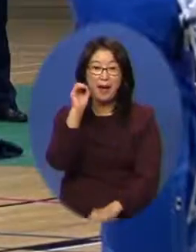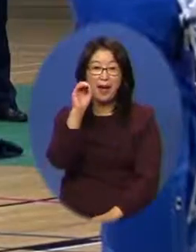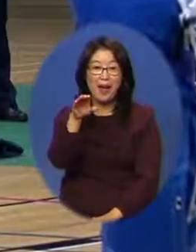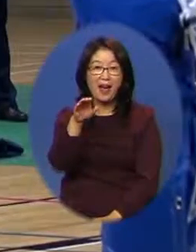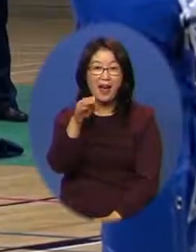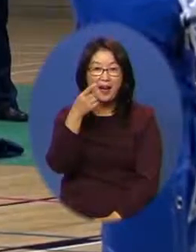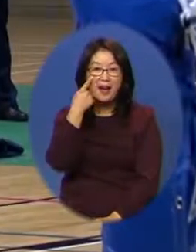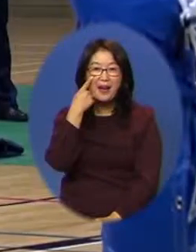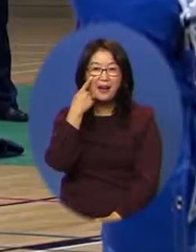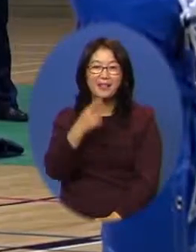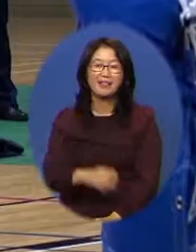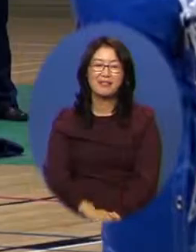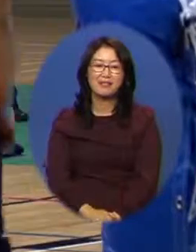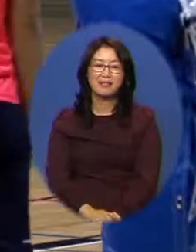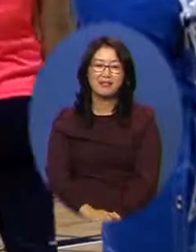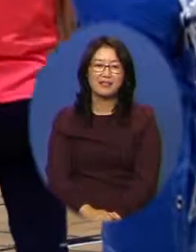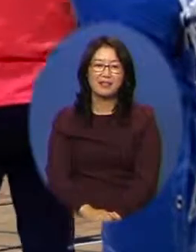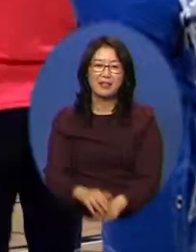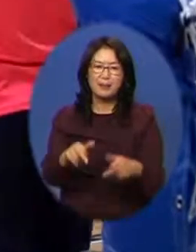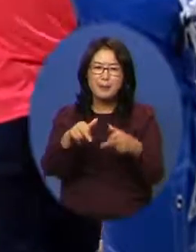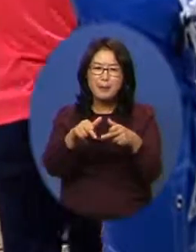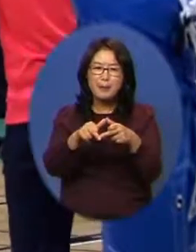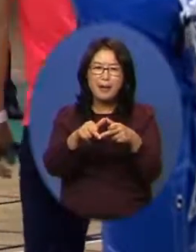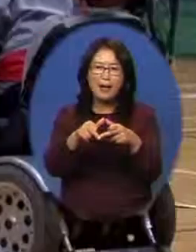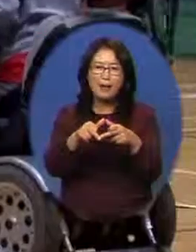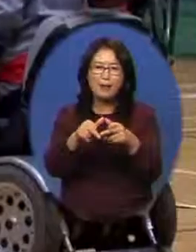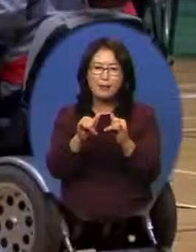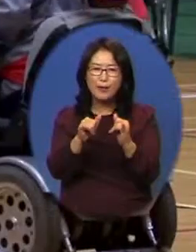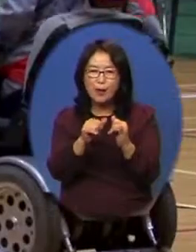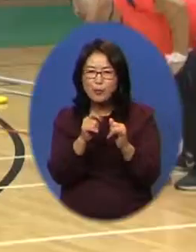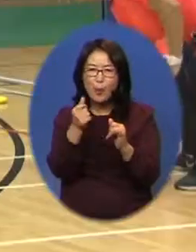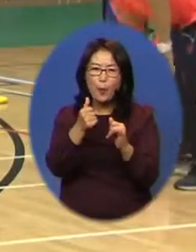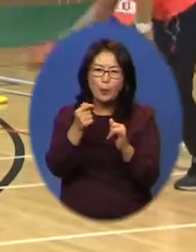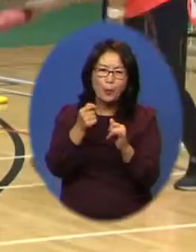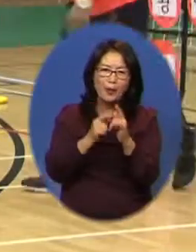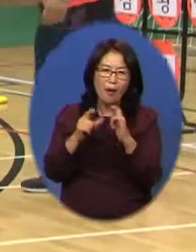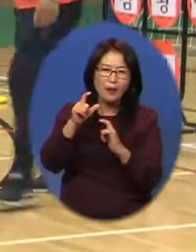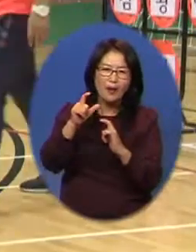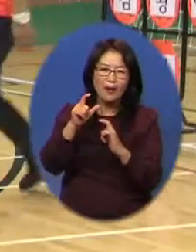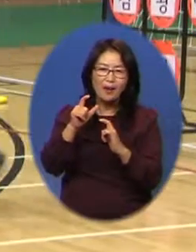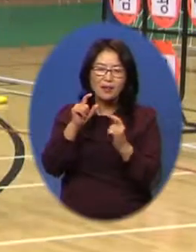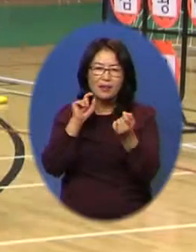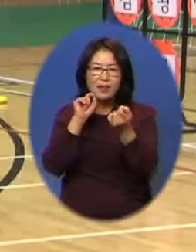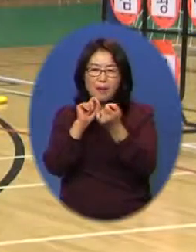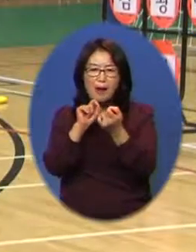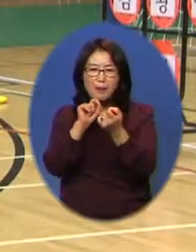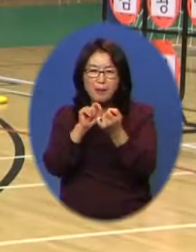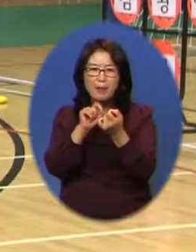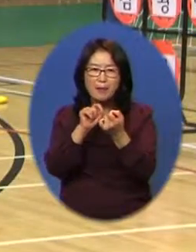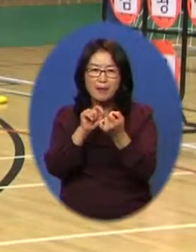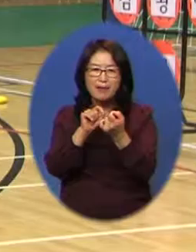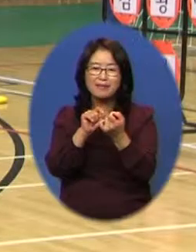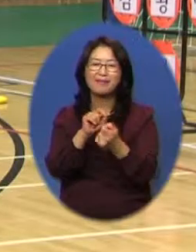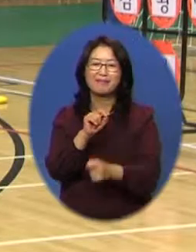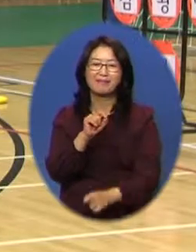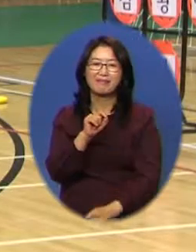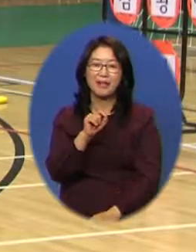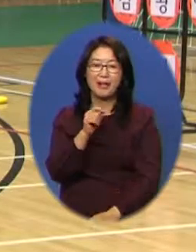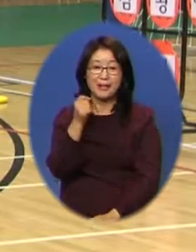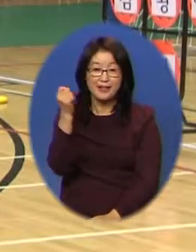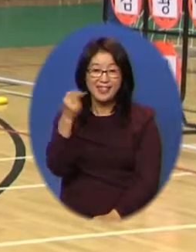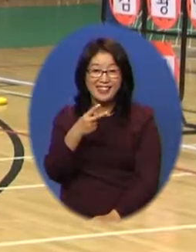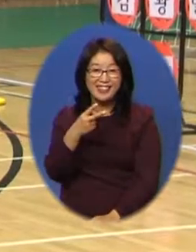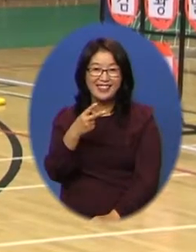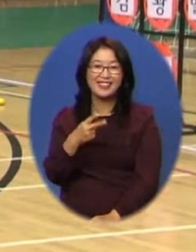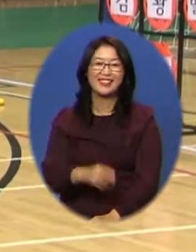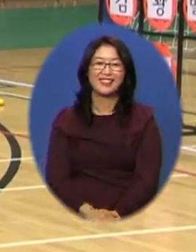네. 자, 우리 장애인분 조금만 더 같이, 아이고, 좀 더 가까이서 던질까요? 조금 가까이? 네, 조금만 더 가까이서. 한 번 더 기회.